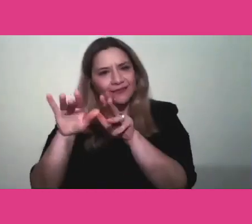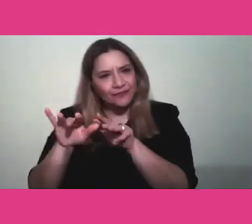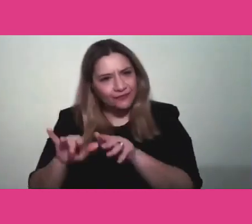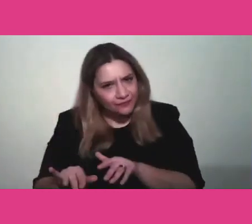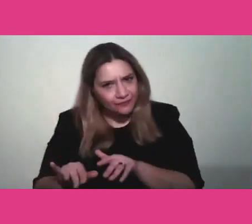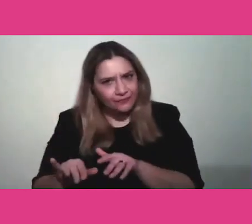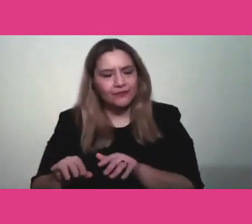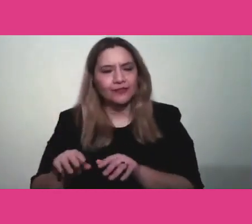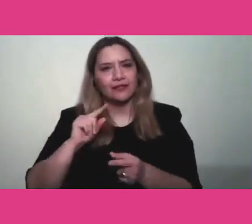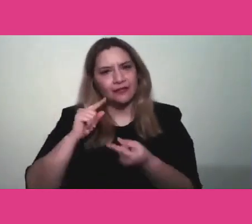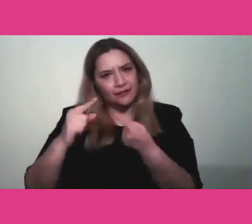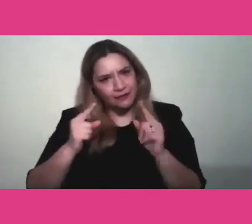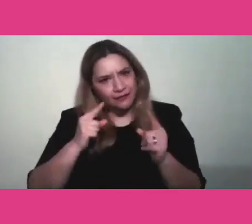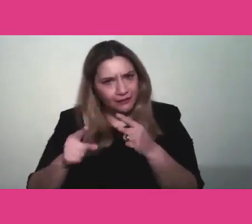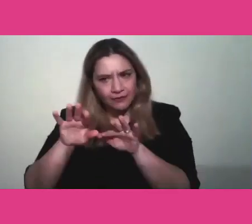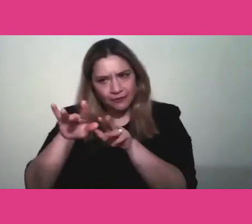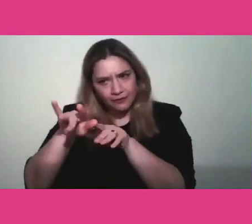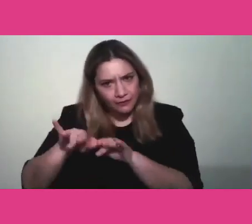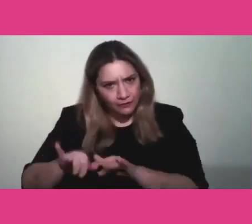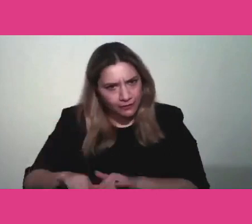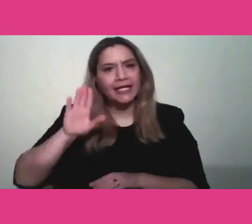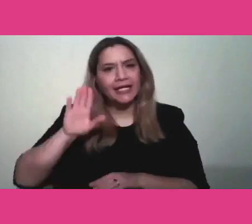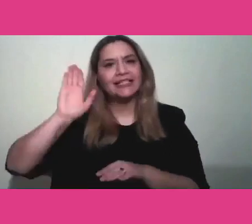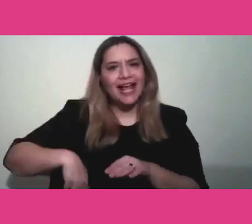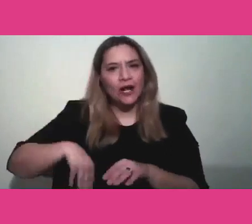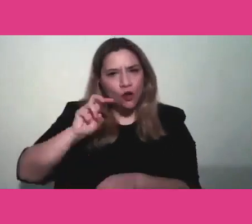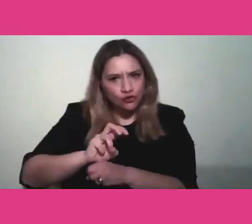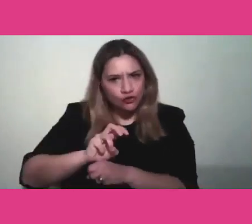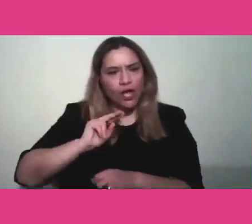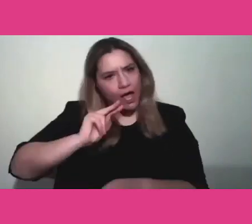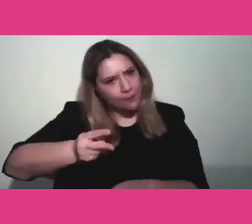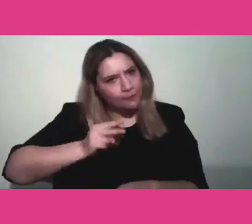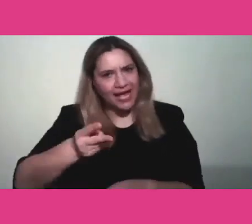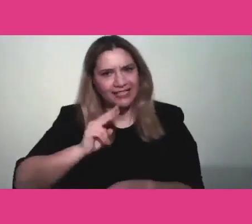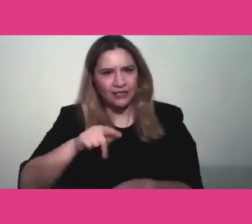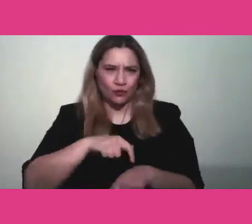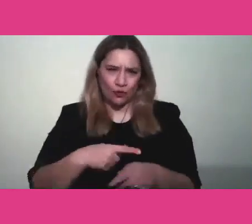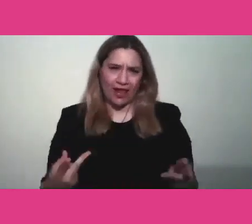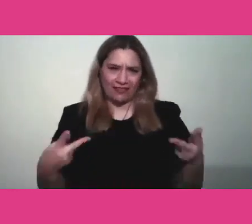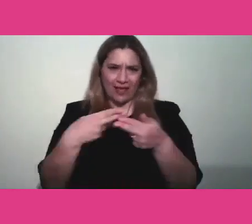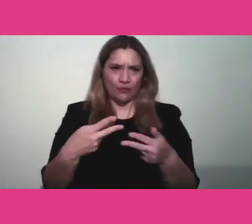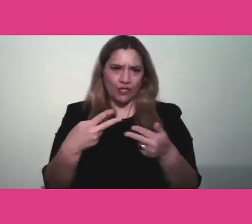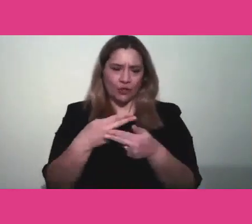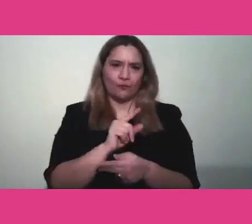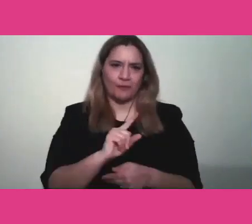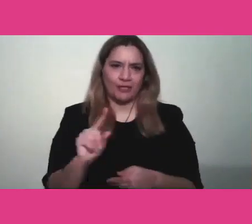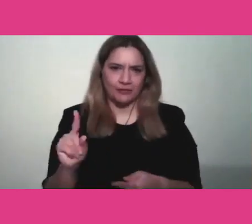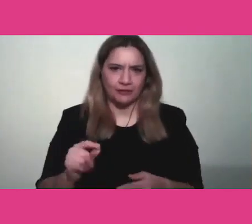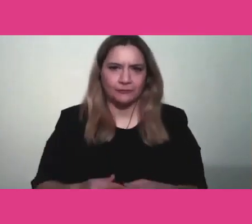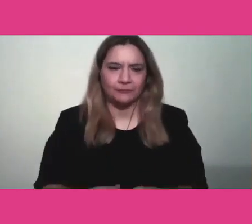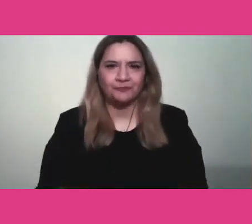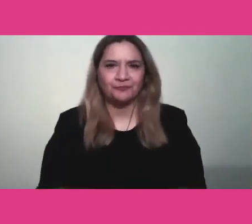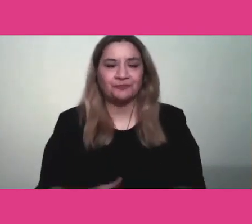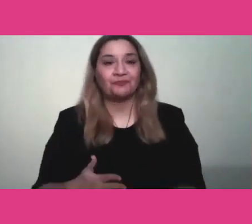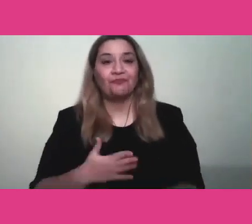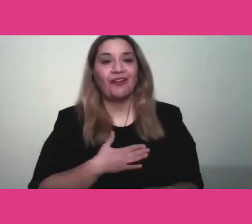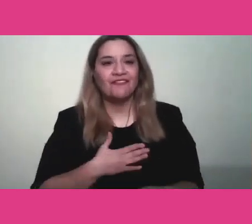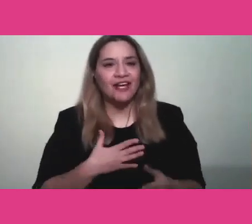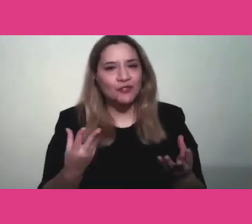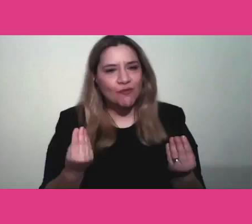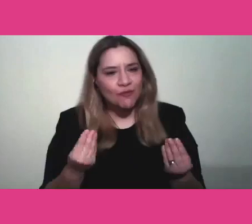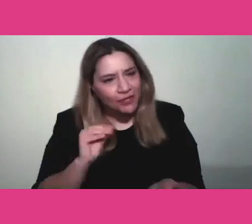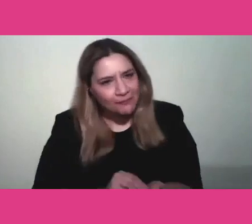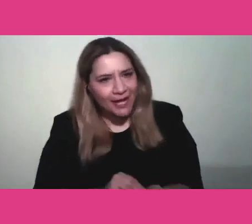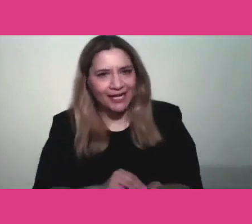για να απαντηθούν προς το τέλος. Να μην διακόψουμε τώρα τη ροή. Σε ευχαριστούμε και πάλι,